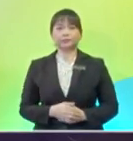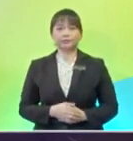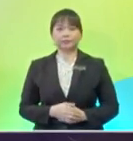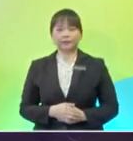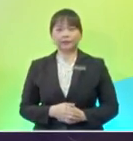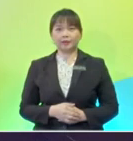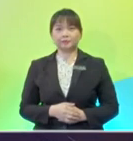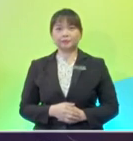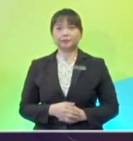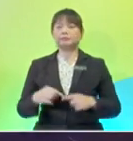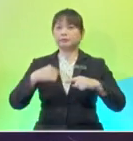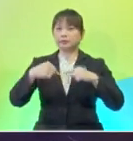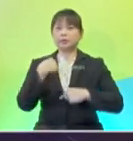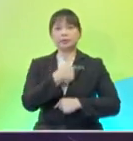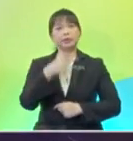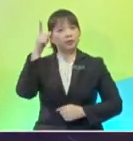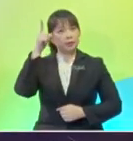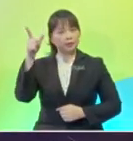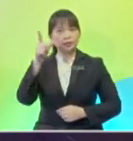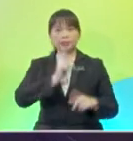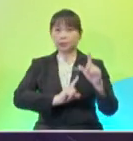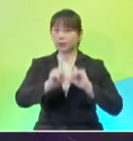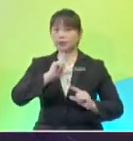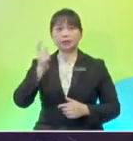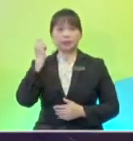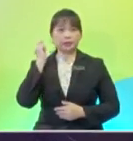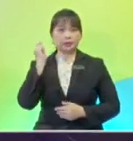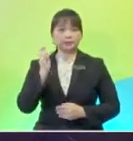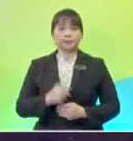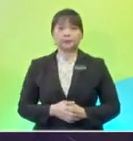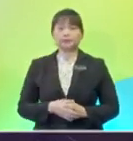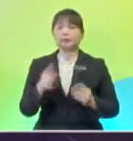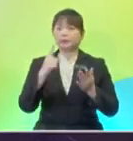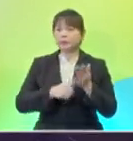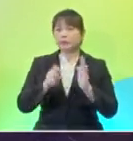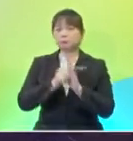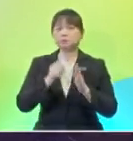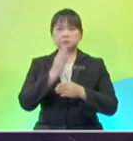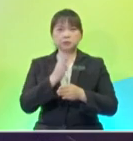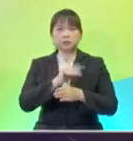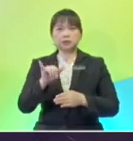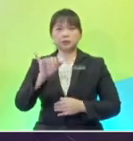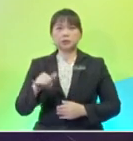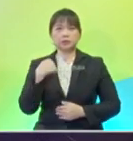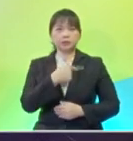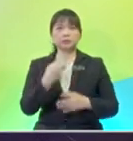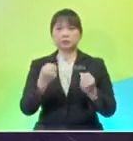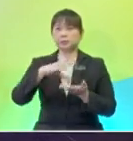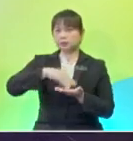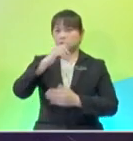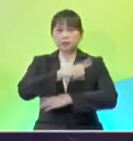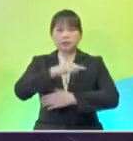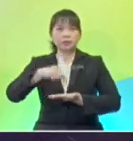bila kita lihat kepada gimmick yang dilakonkan sebentar tadi apa sebenarnya yang nak kita belajar pada hari ini